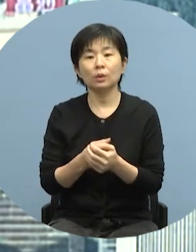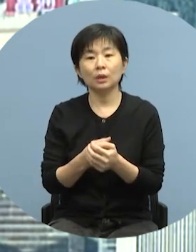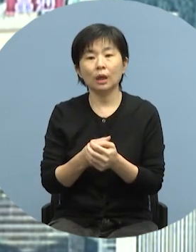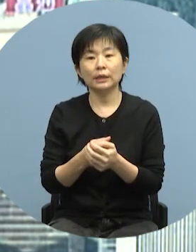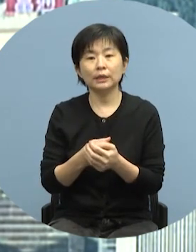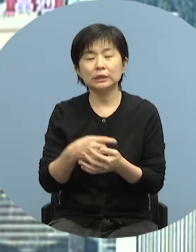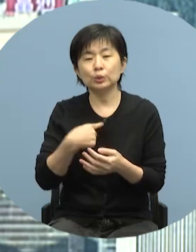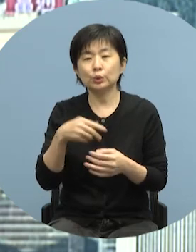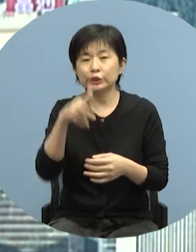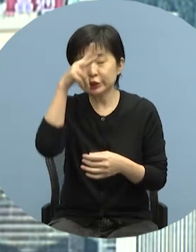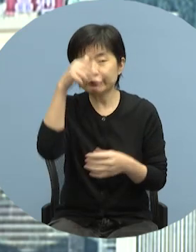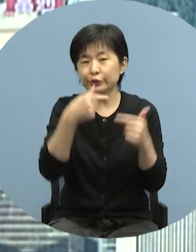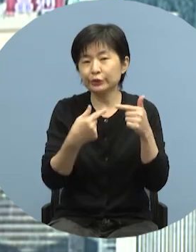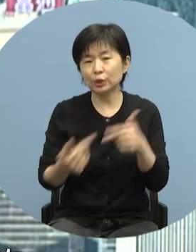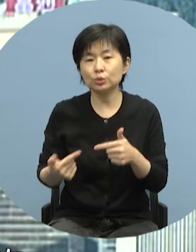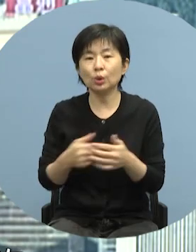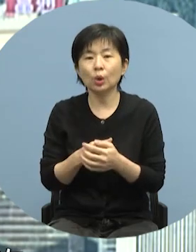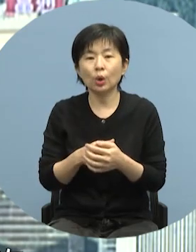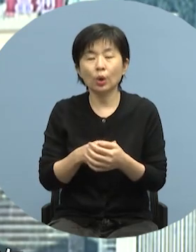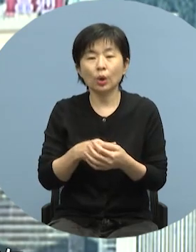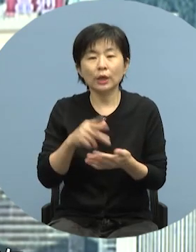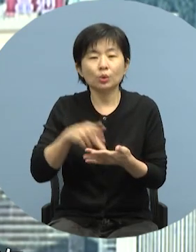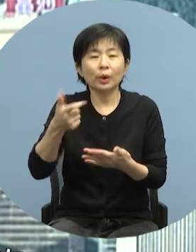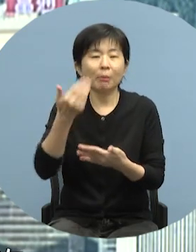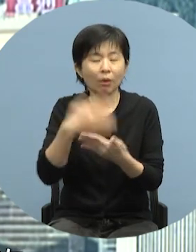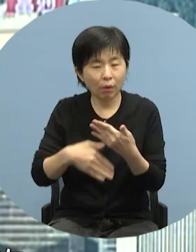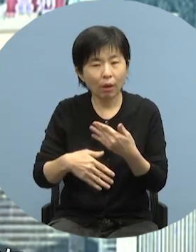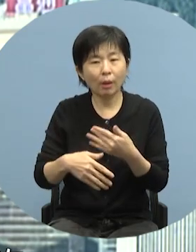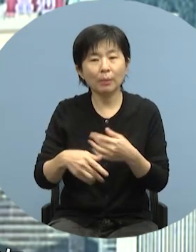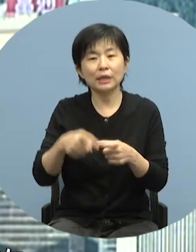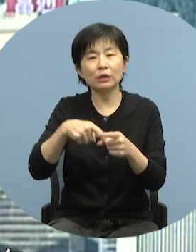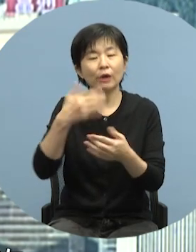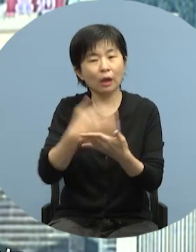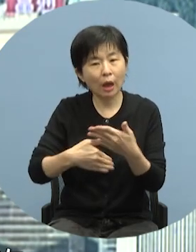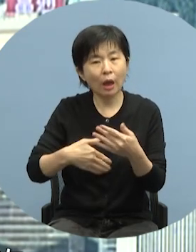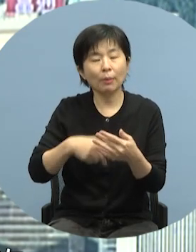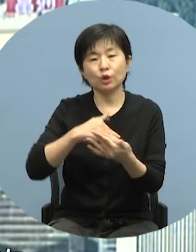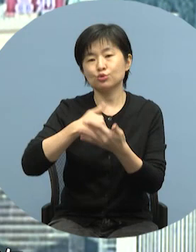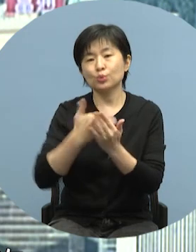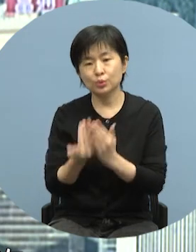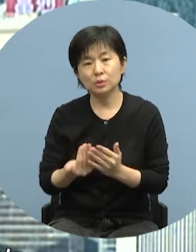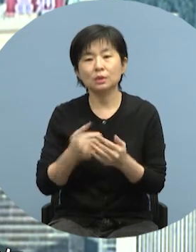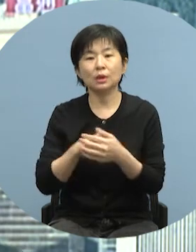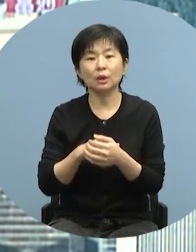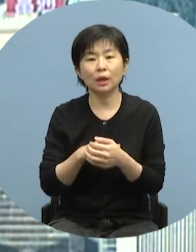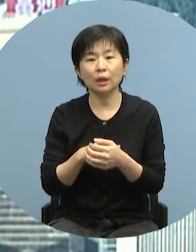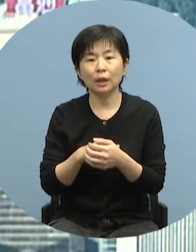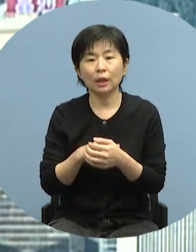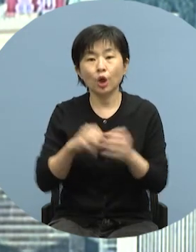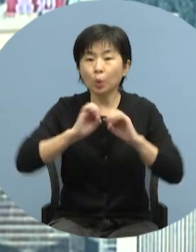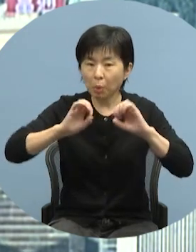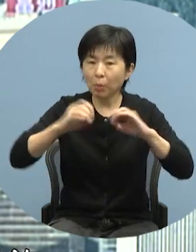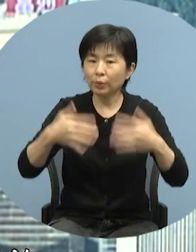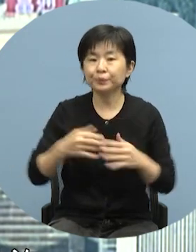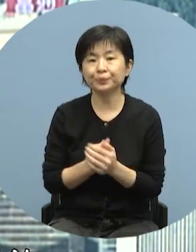就係有啲需要政府延續嘅寬減租金啊。政府收費的措施呢我們已經公布